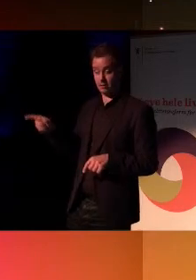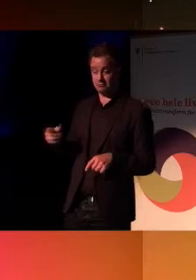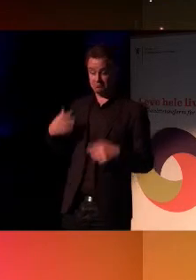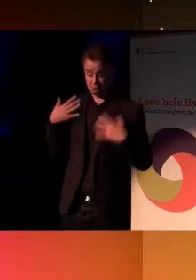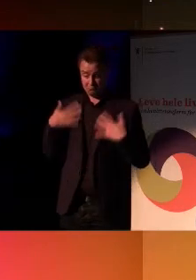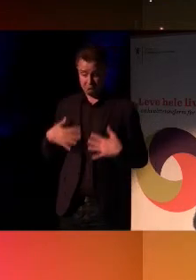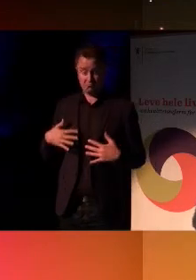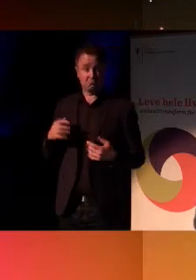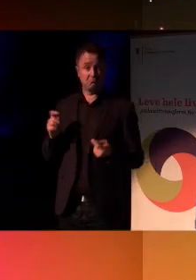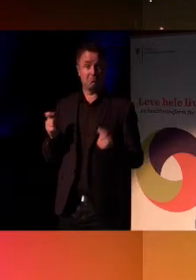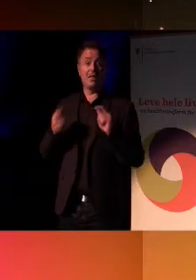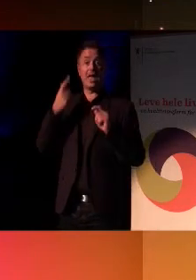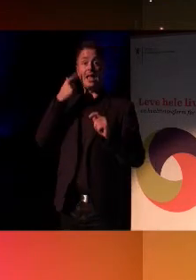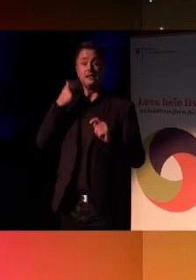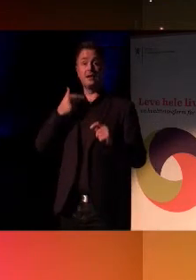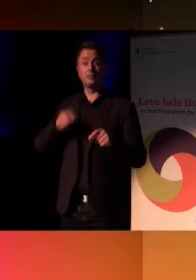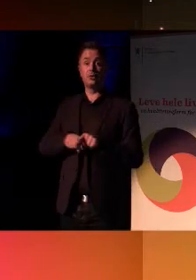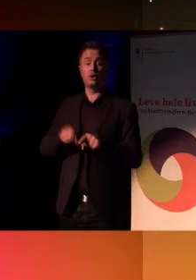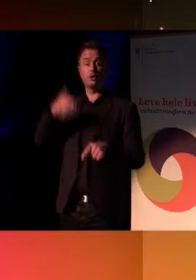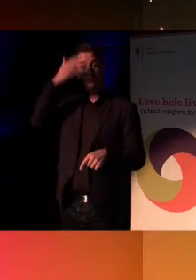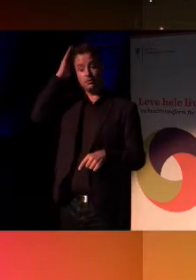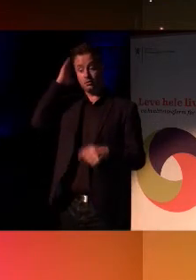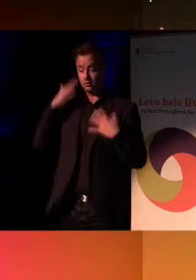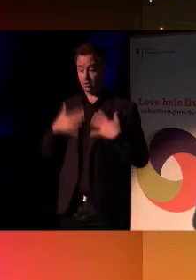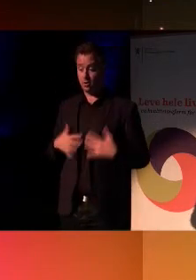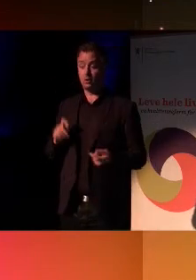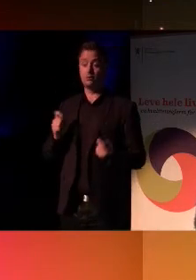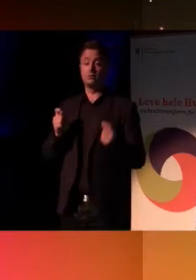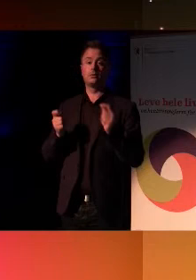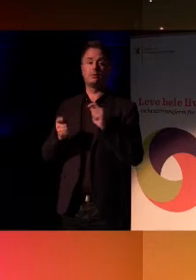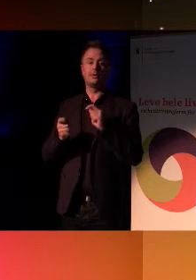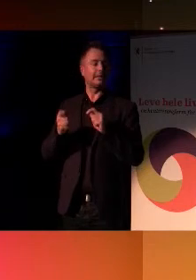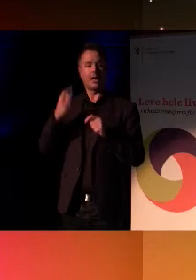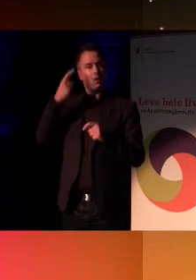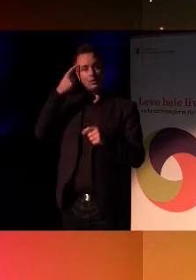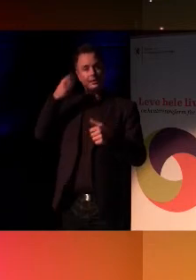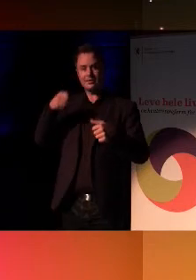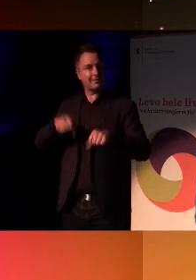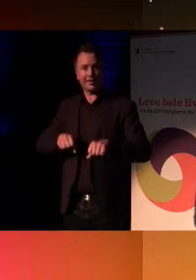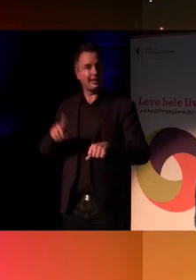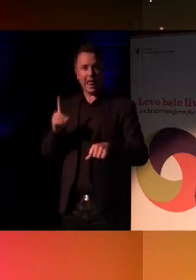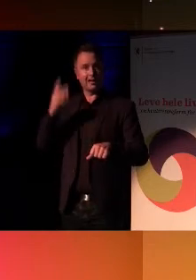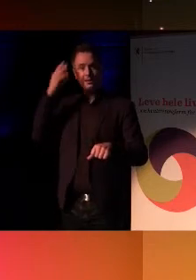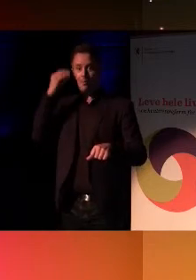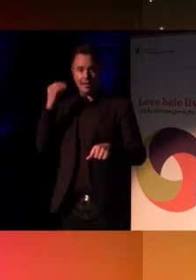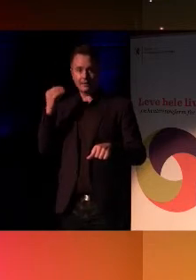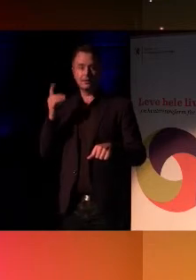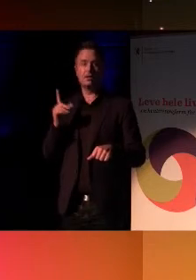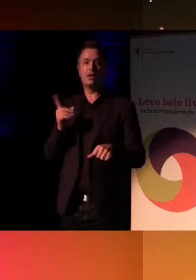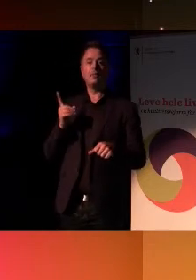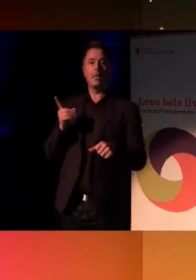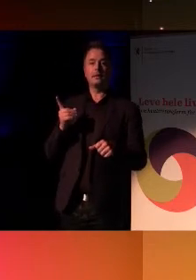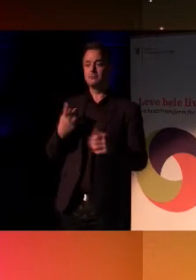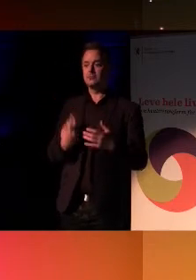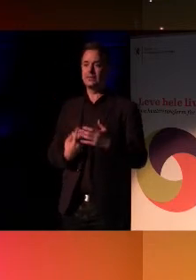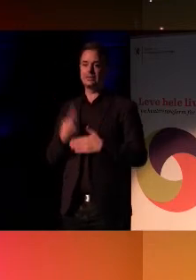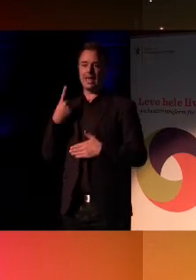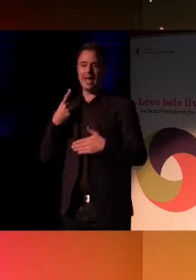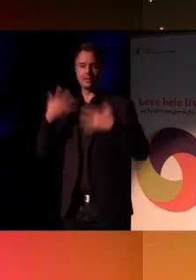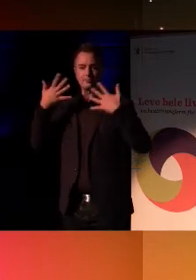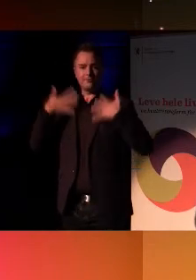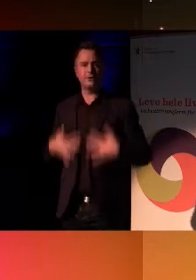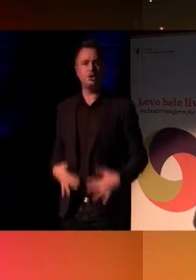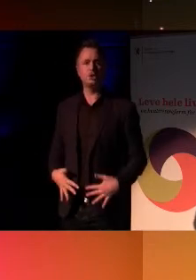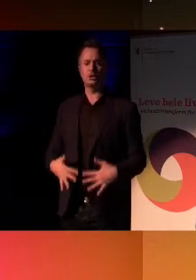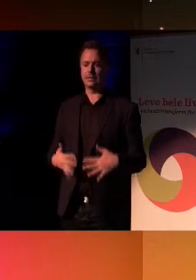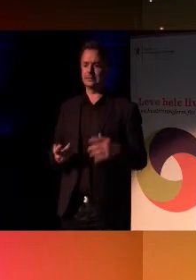både hjernen og kroppen vår. Og da snakker jeg ikke om kognitiv svikt eller demens, men rett og slett det at det skjer et eller annet med oss, gjør at vi